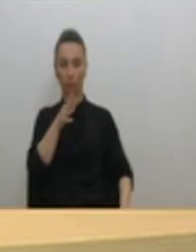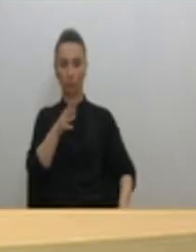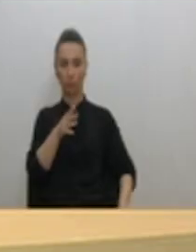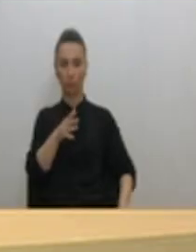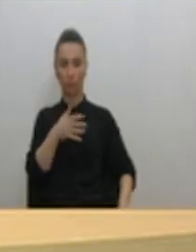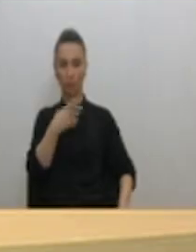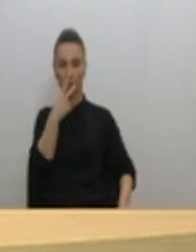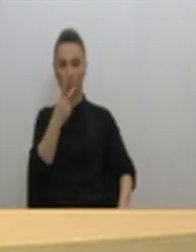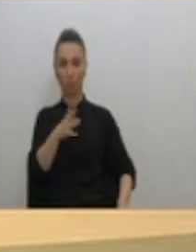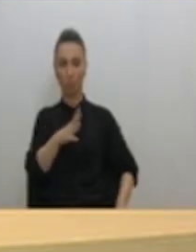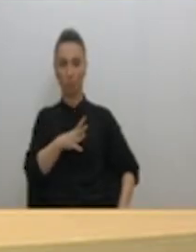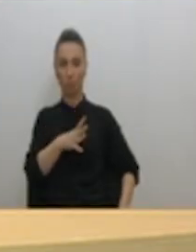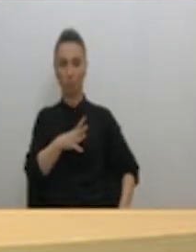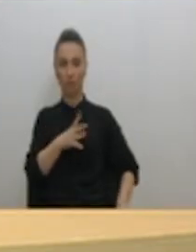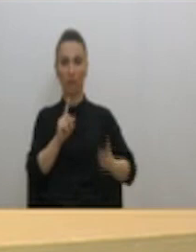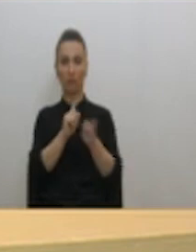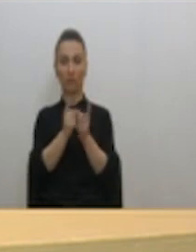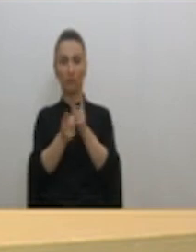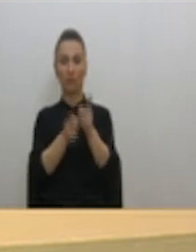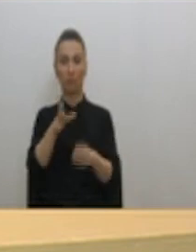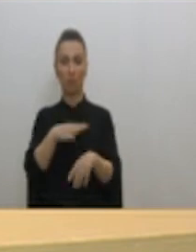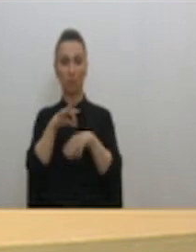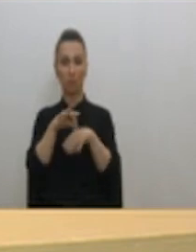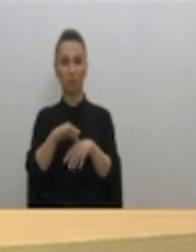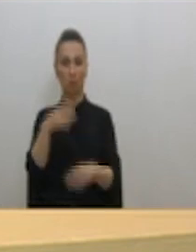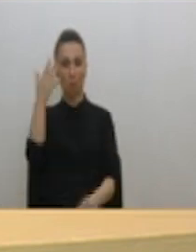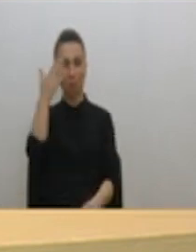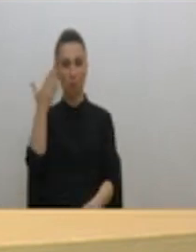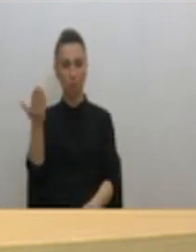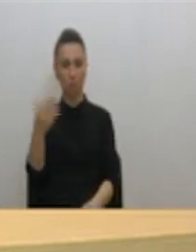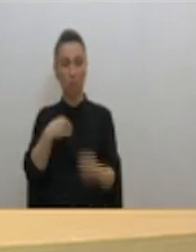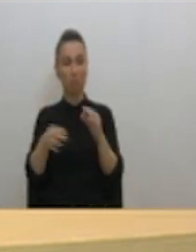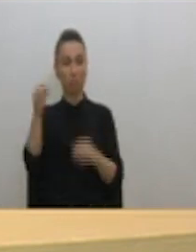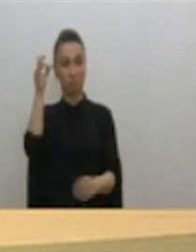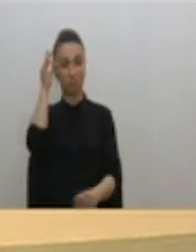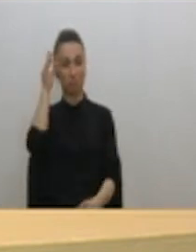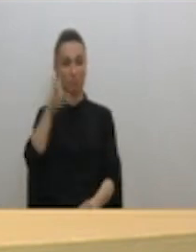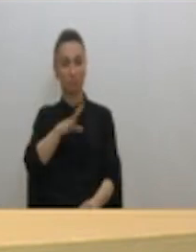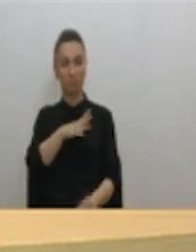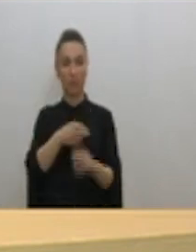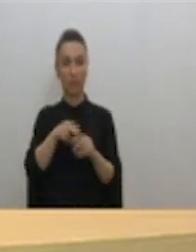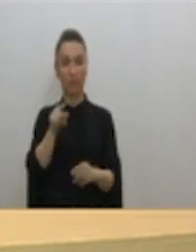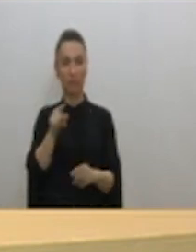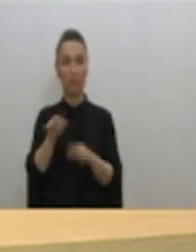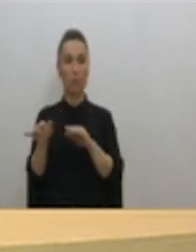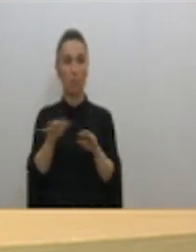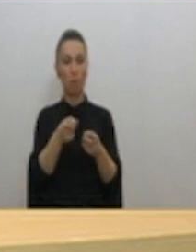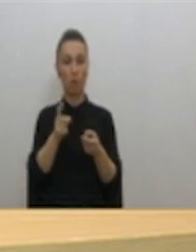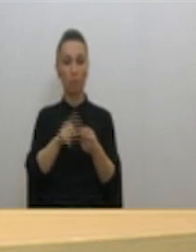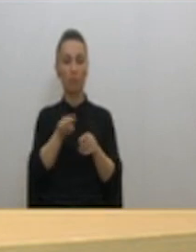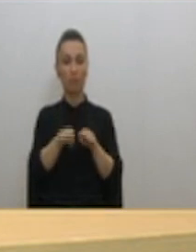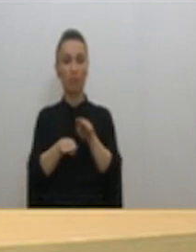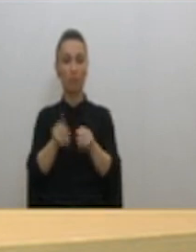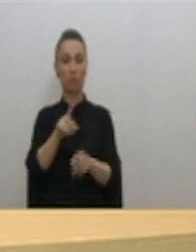ცდილობს. უყურებდი ცვლილებებს, რომელსაც ახორციელებს ოცნება და მახსენდებოდა ის მოქმედებების